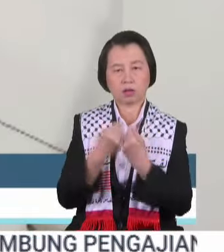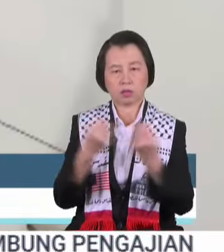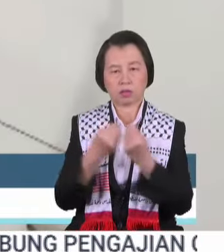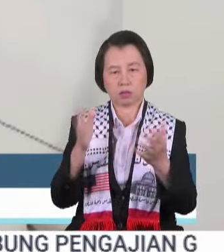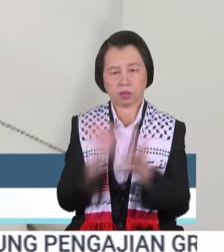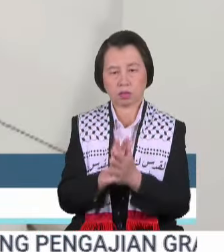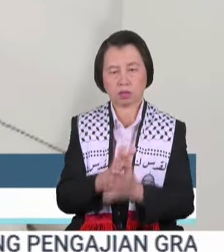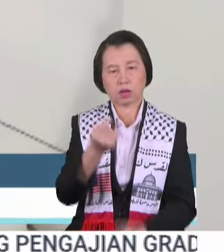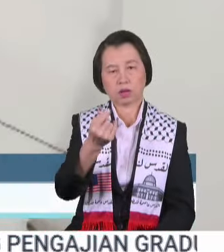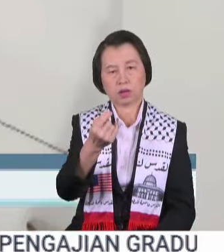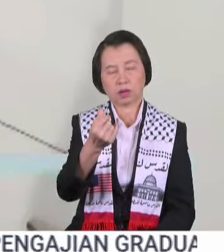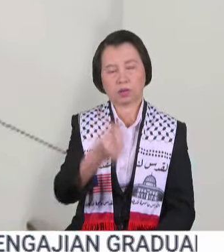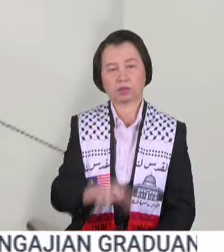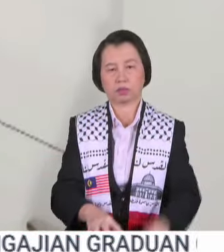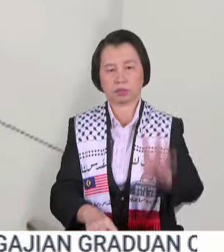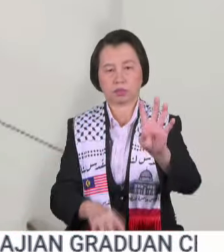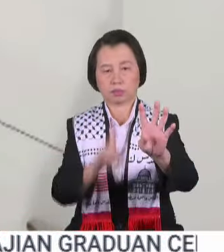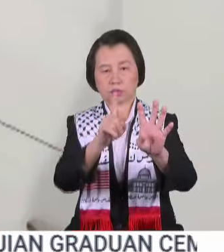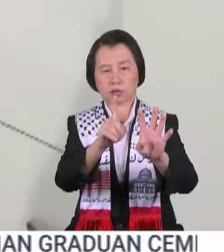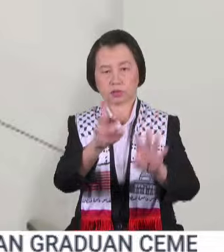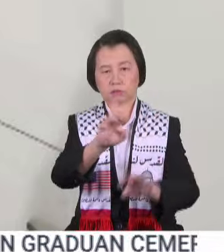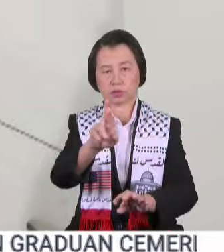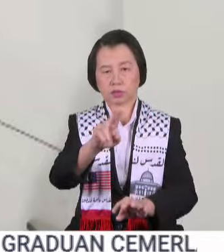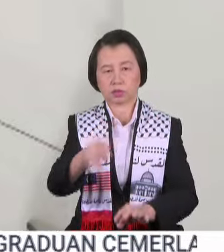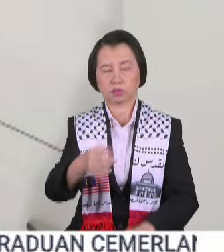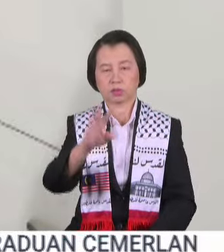yang disita dianggarkan bernilai